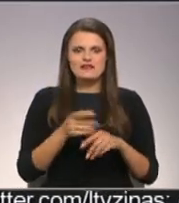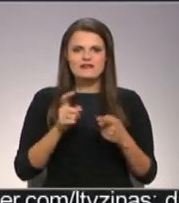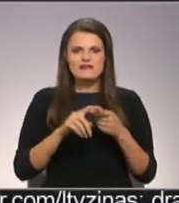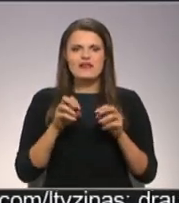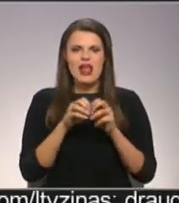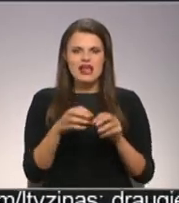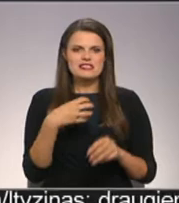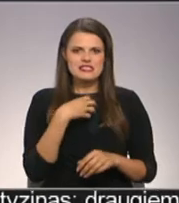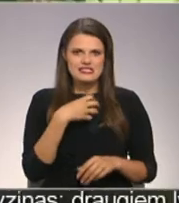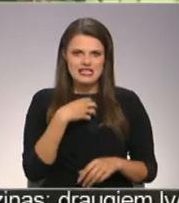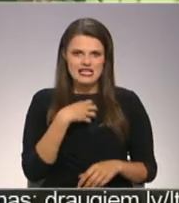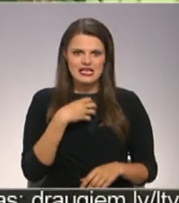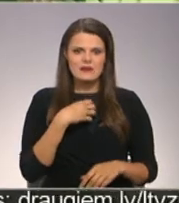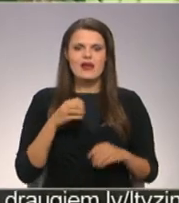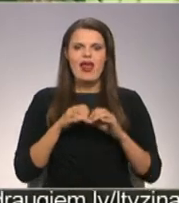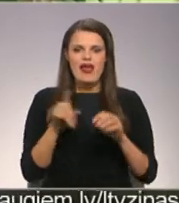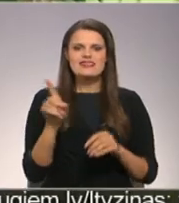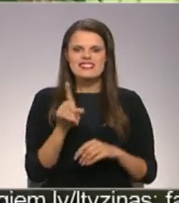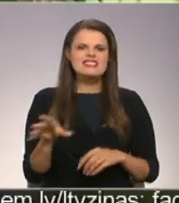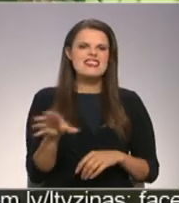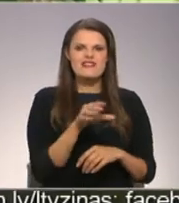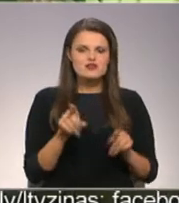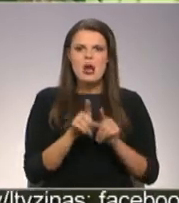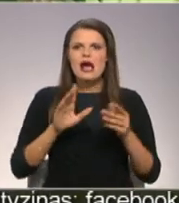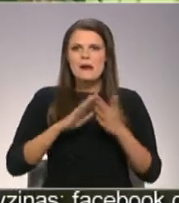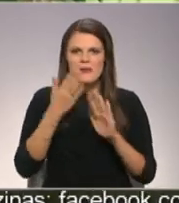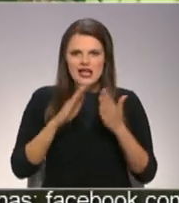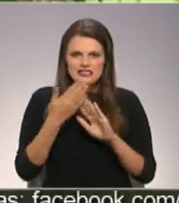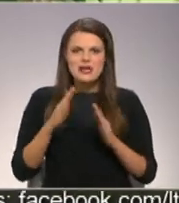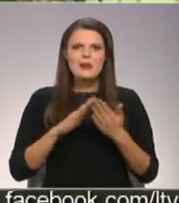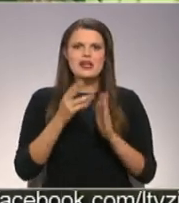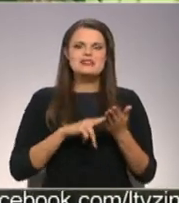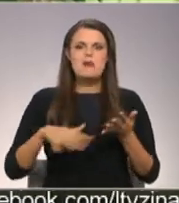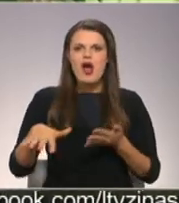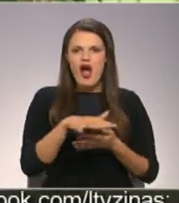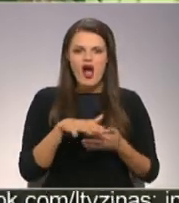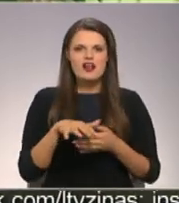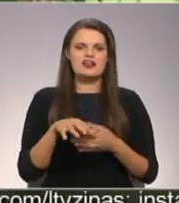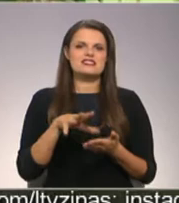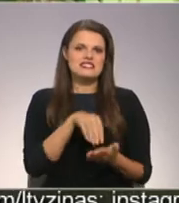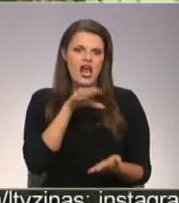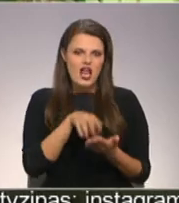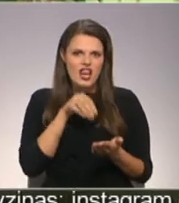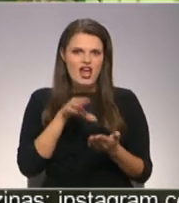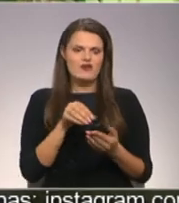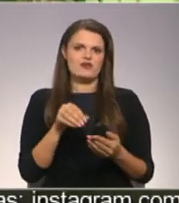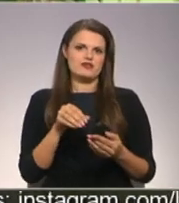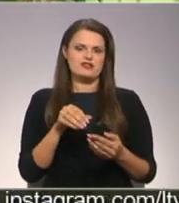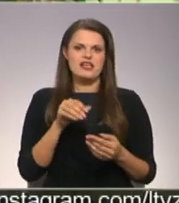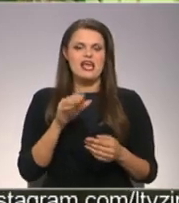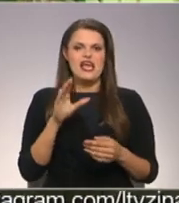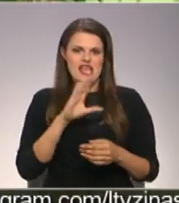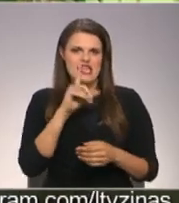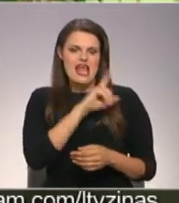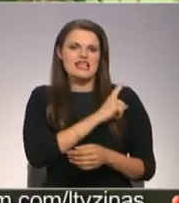ar ērču encefalītu. Ērces ir visur, arī pilsētā, pilsētas parkos, zolojos. Tā ka īspēja inficētīs